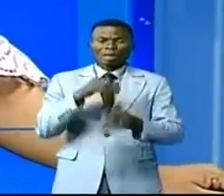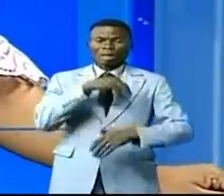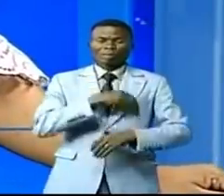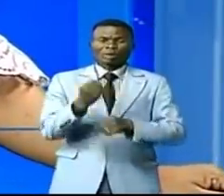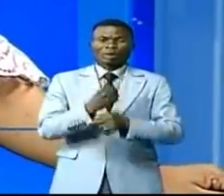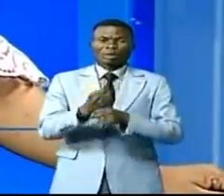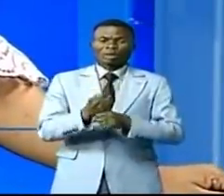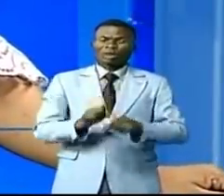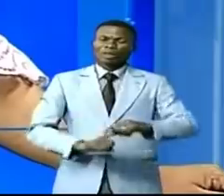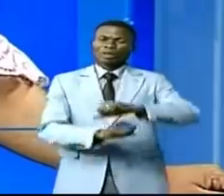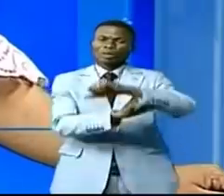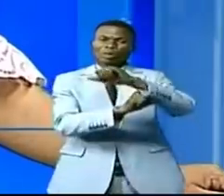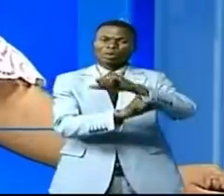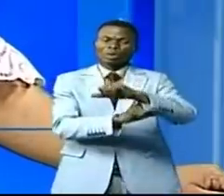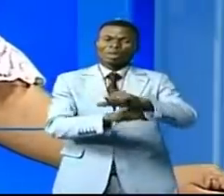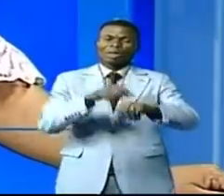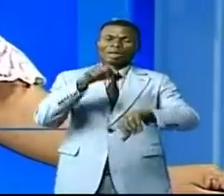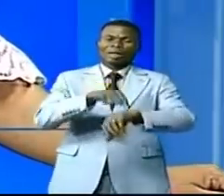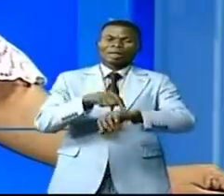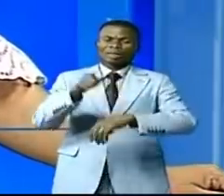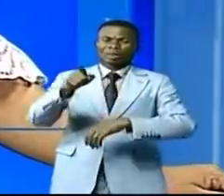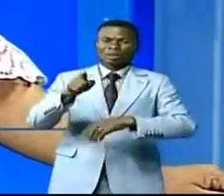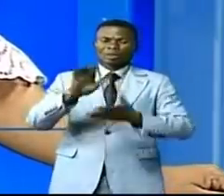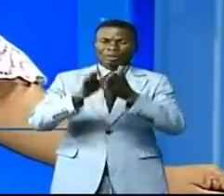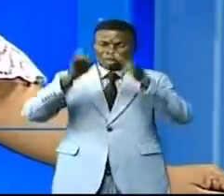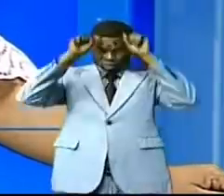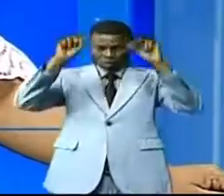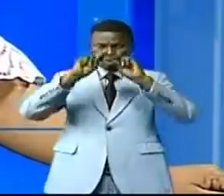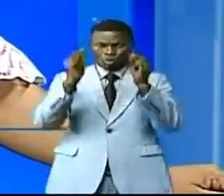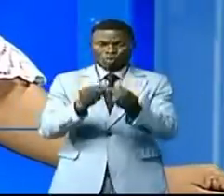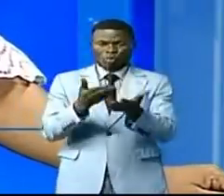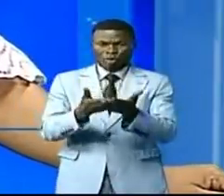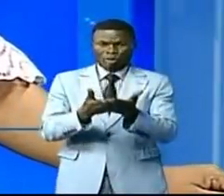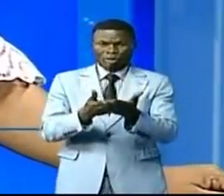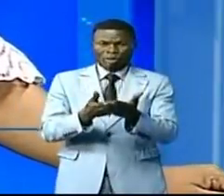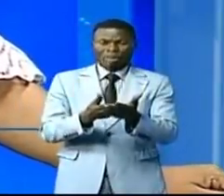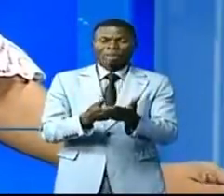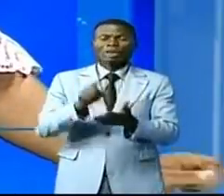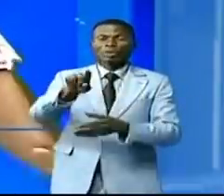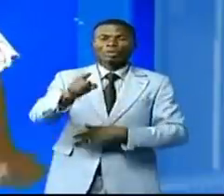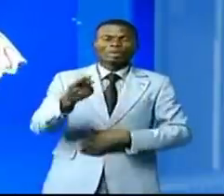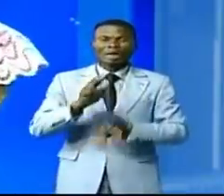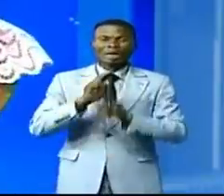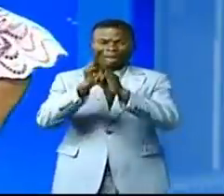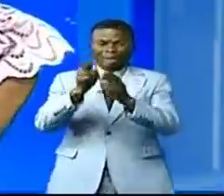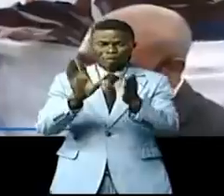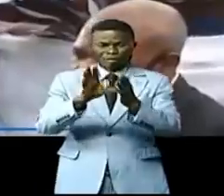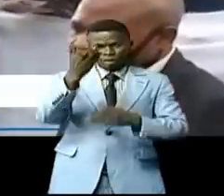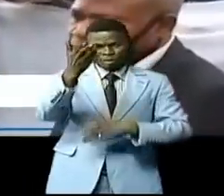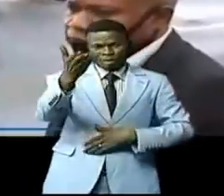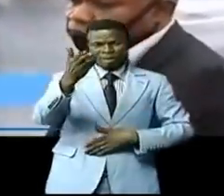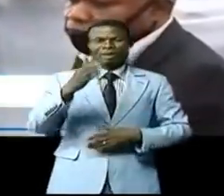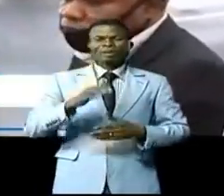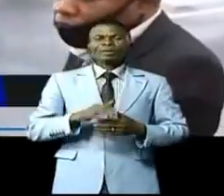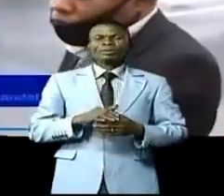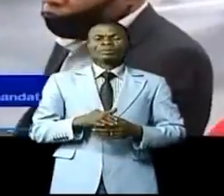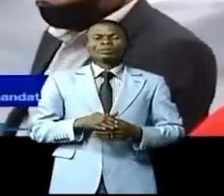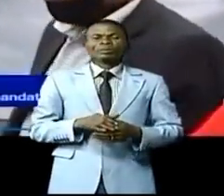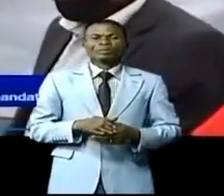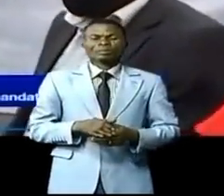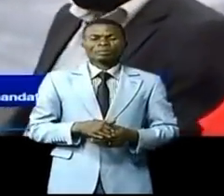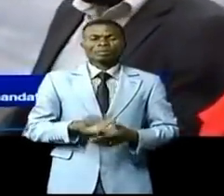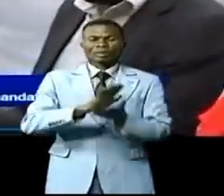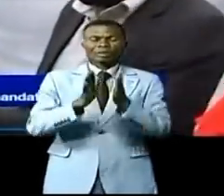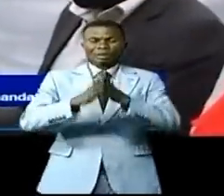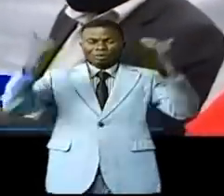de l'accompagner durant son mandat à la tête de cette structure. Mais qui sont-ils? La réponse dans son reportage. son élection à la tête